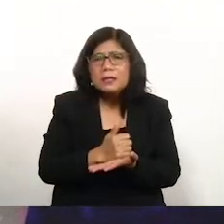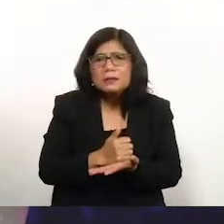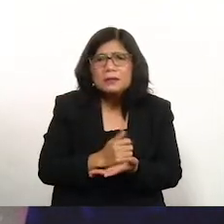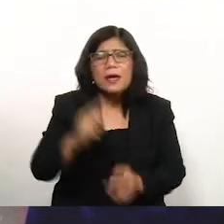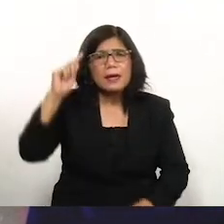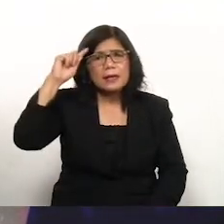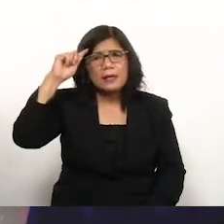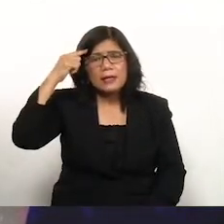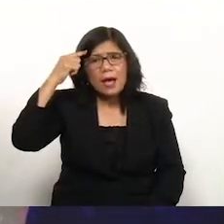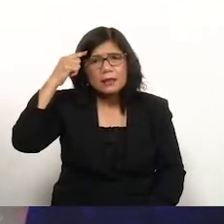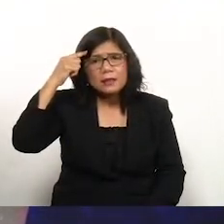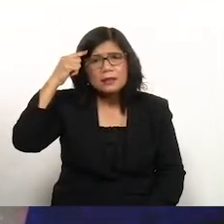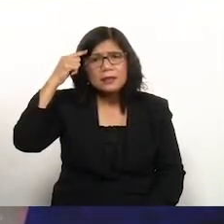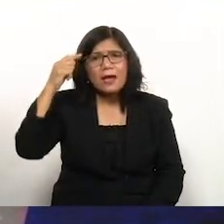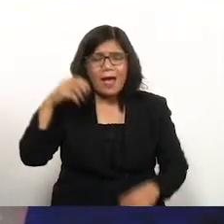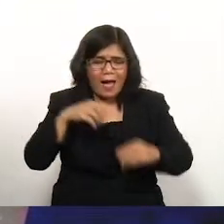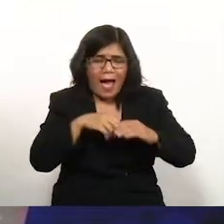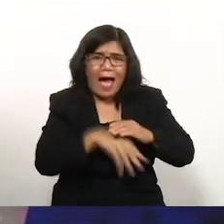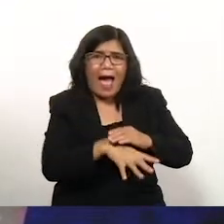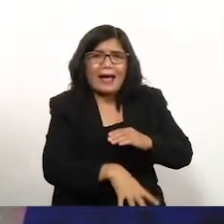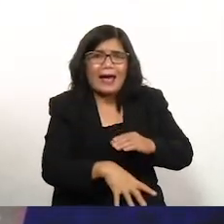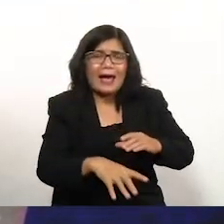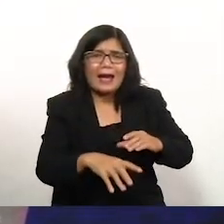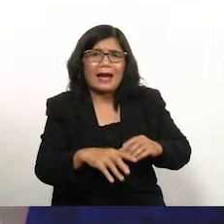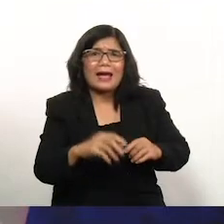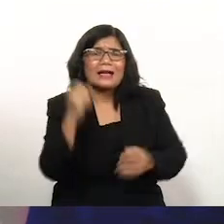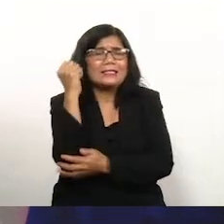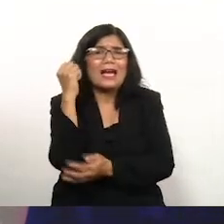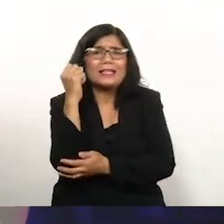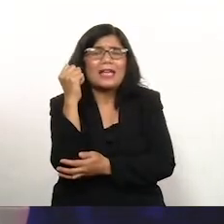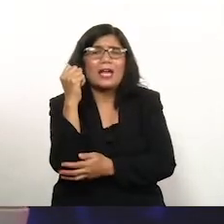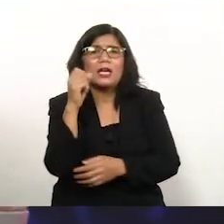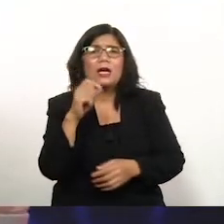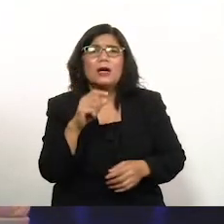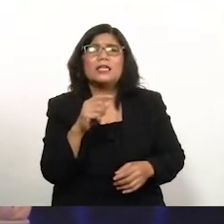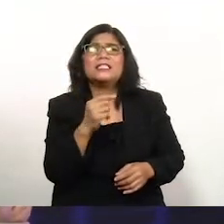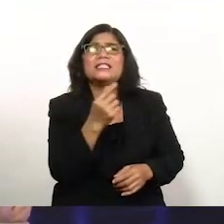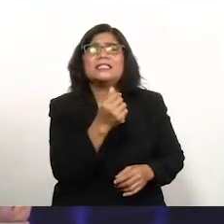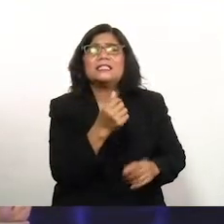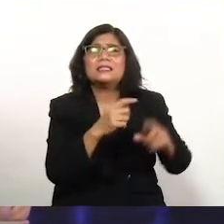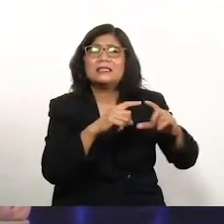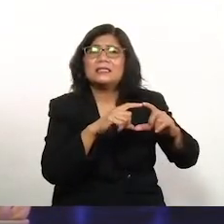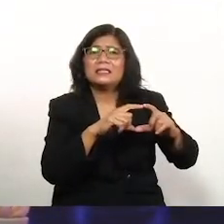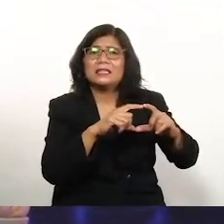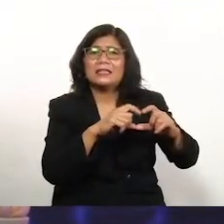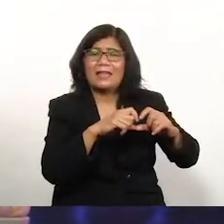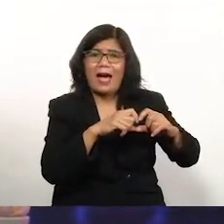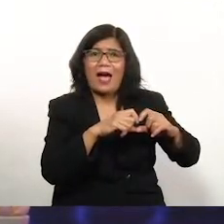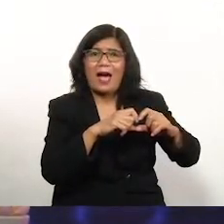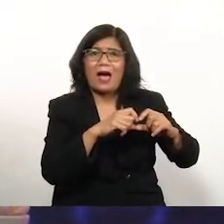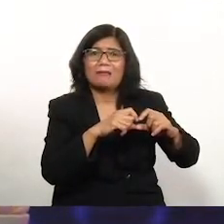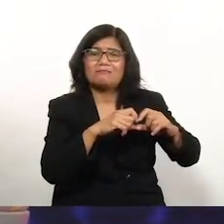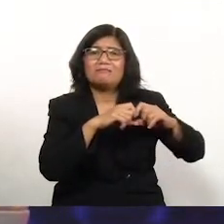Hai ingat Hai Akar segala kejahatan la cinta akan uang bukan uang Allah karr segala kejahatan Hai